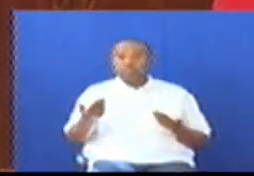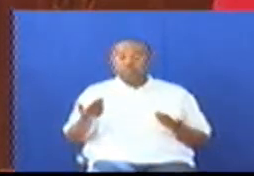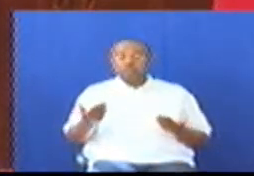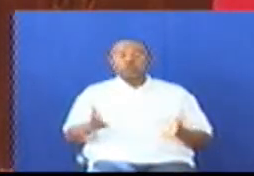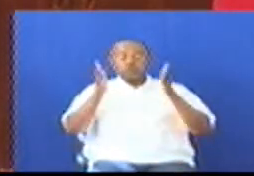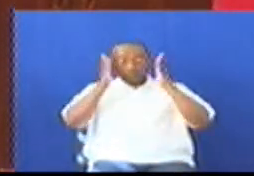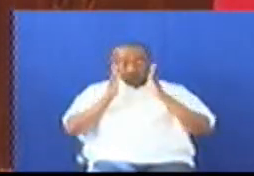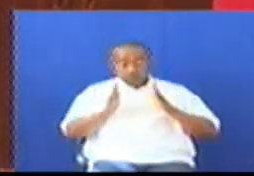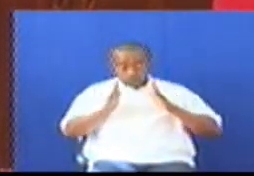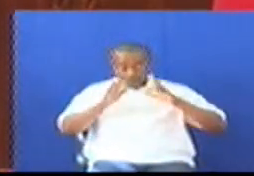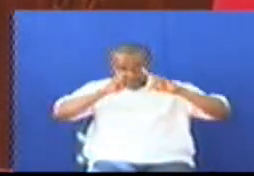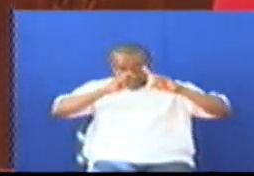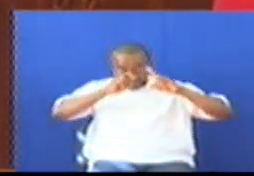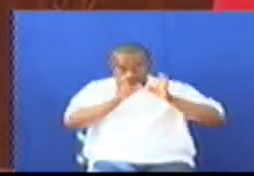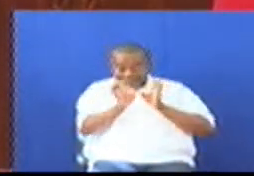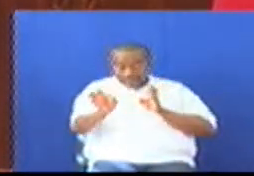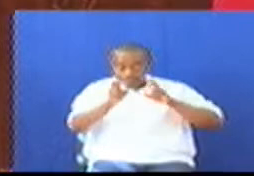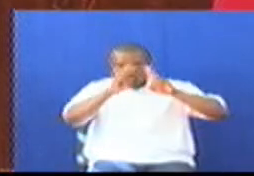pale,